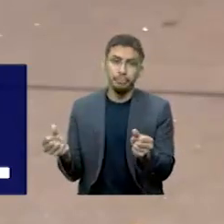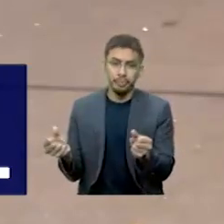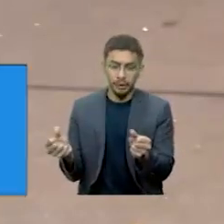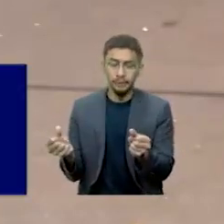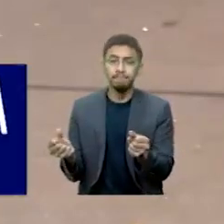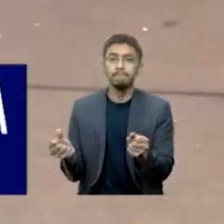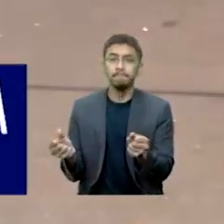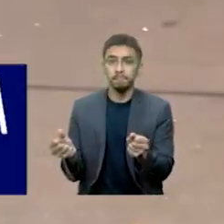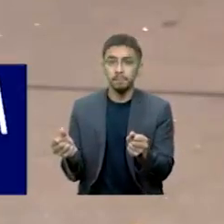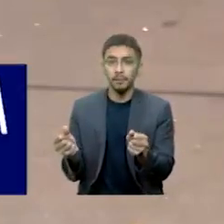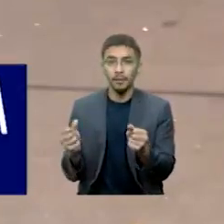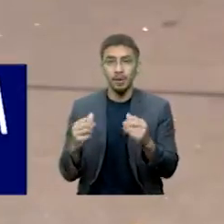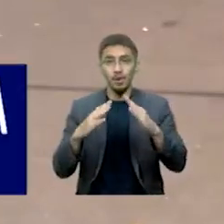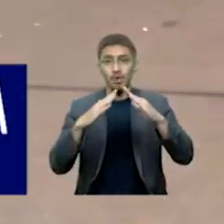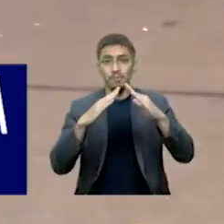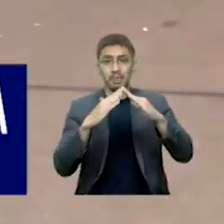tampak ambruk.